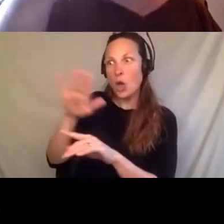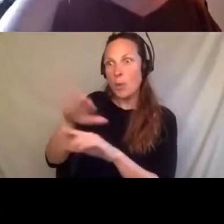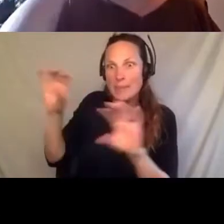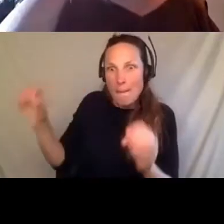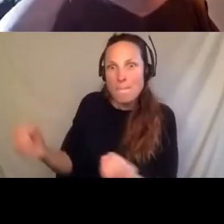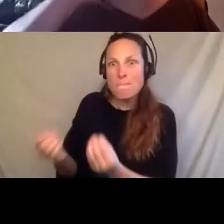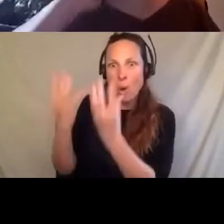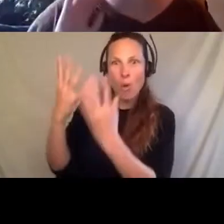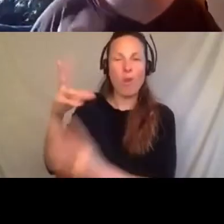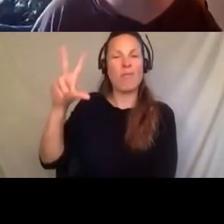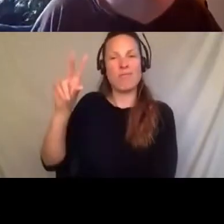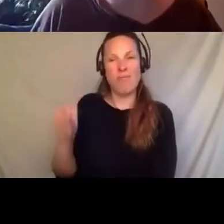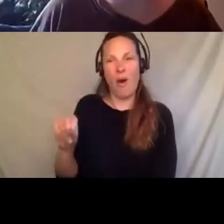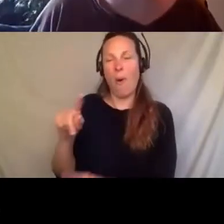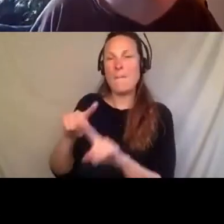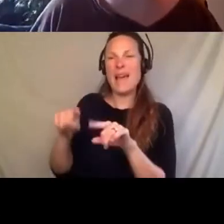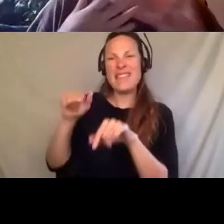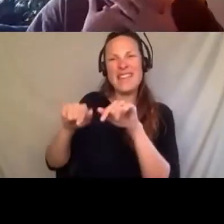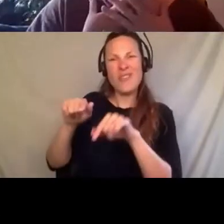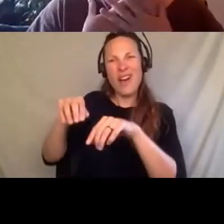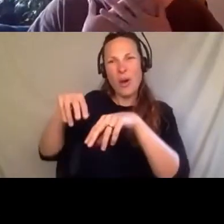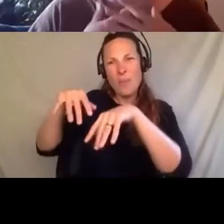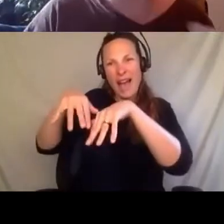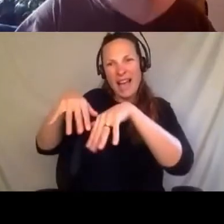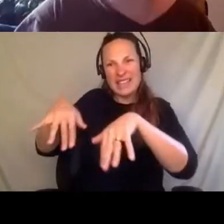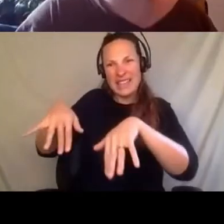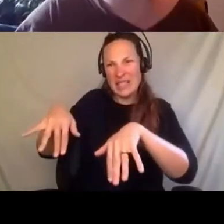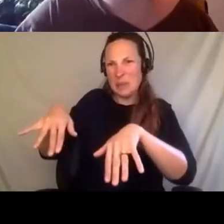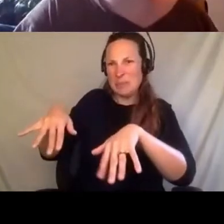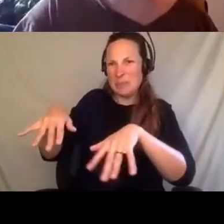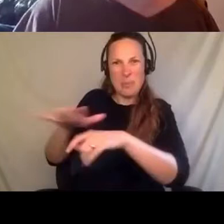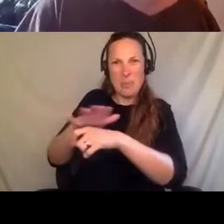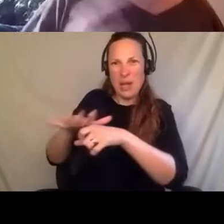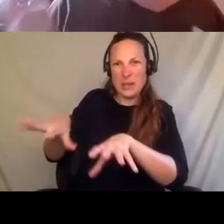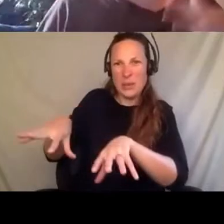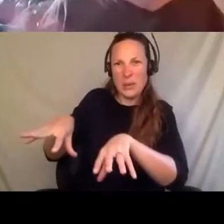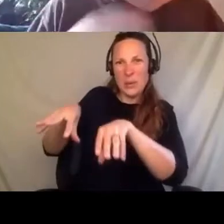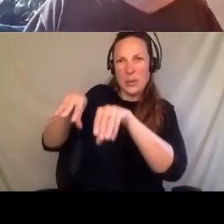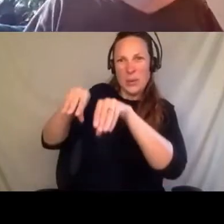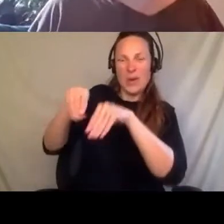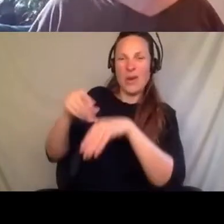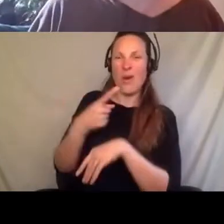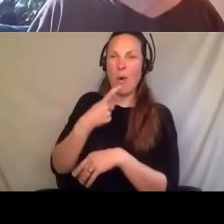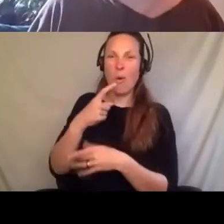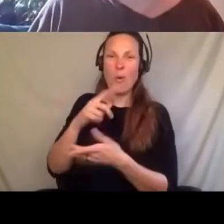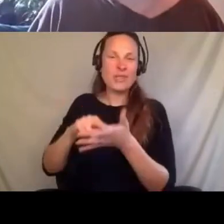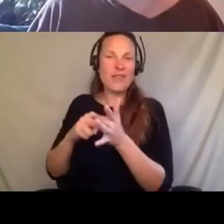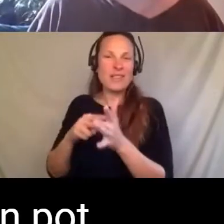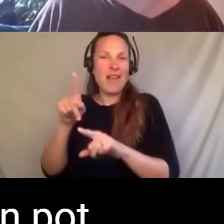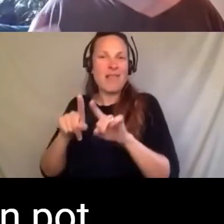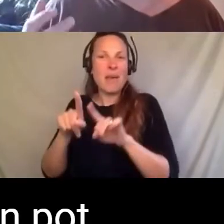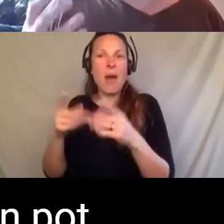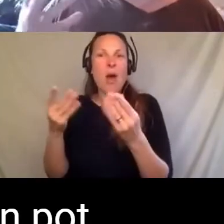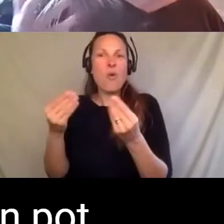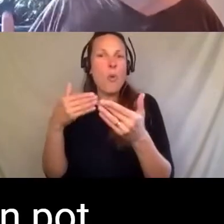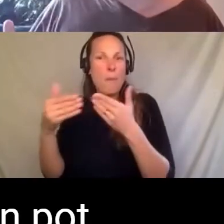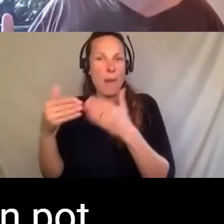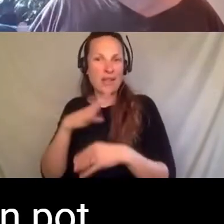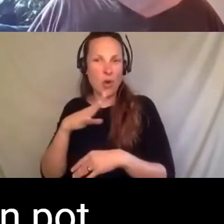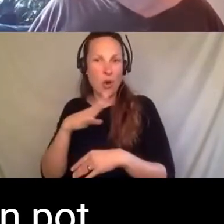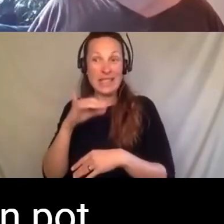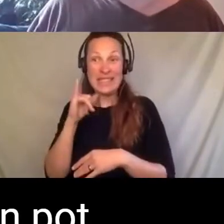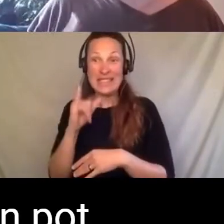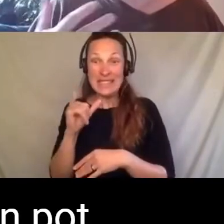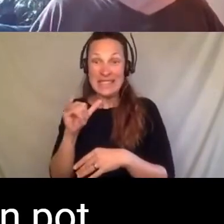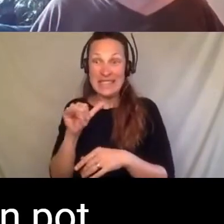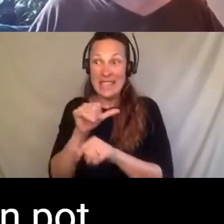mais ses racines vont être assoiffées. Alors, pensez-y. selon vos possibilités. Puis si vous pouvez seulement le